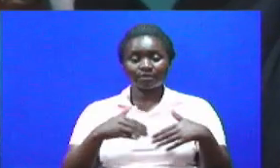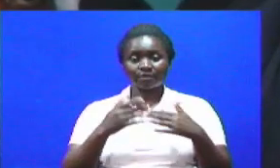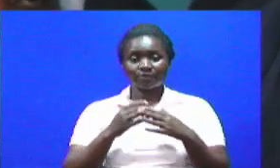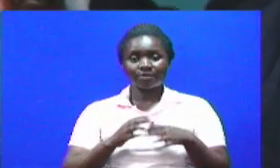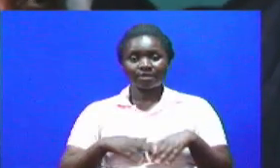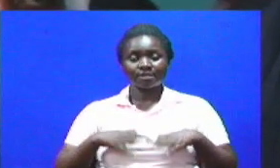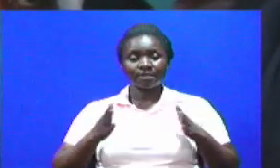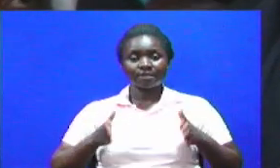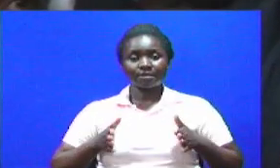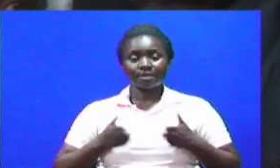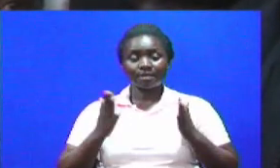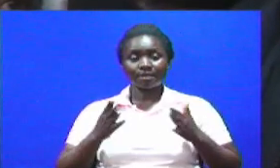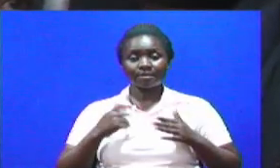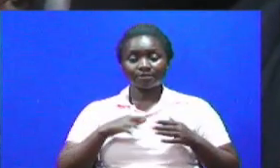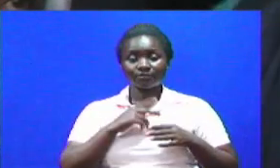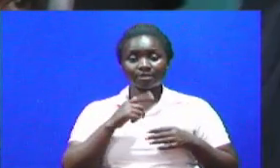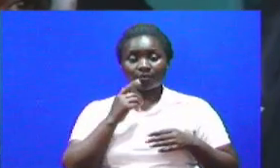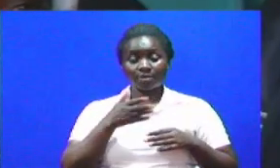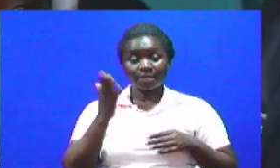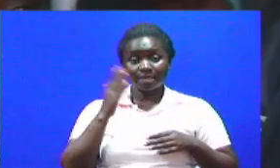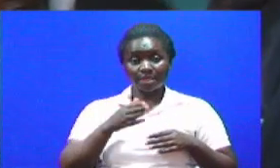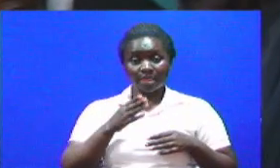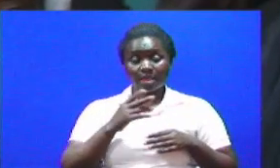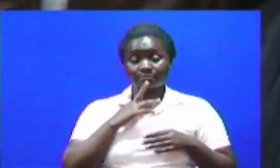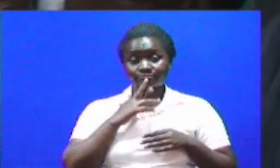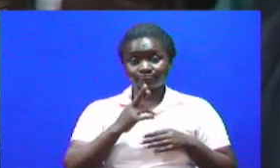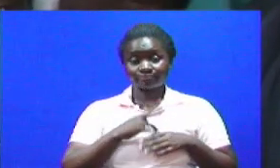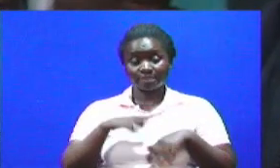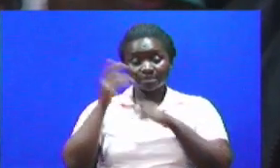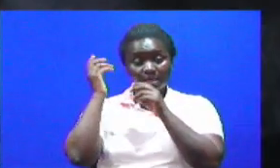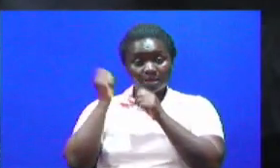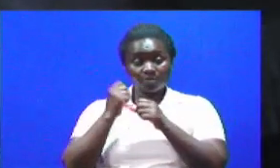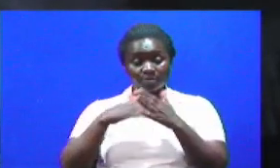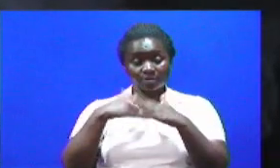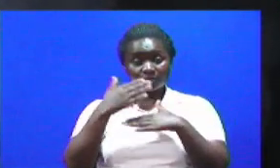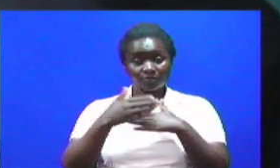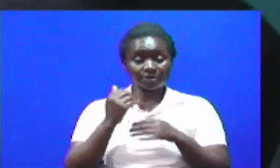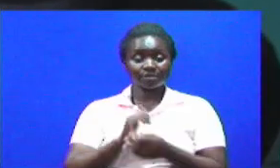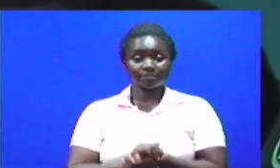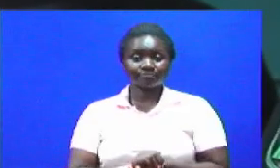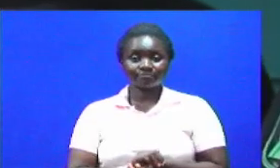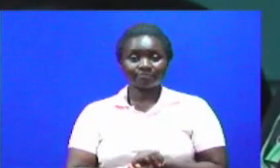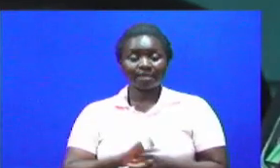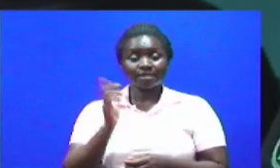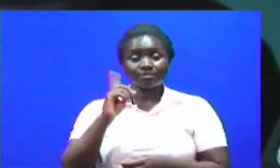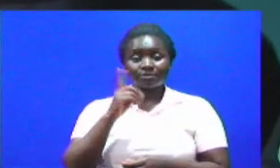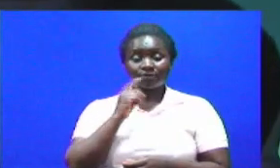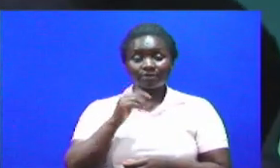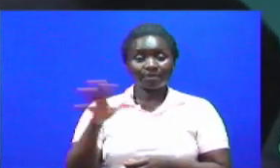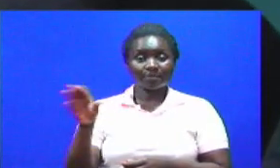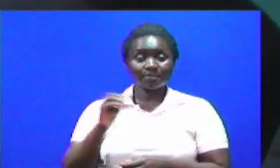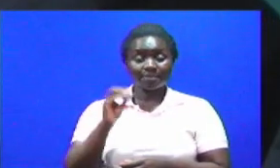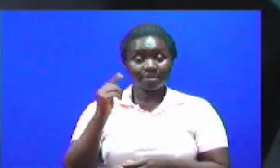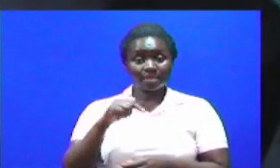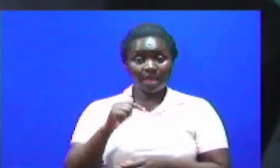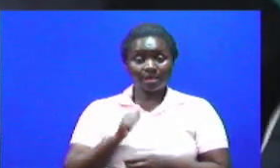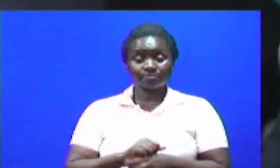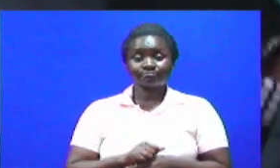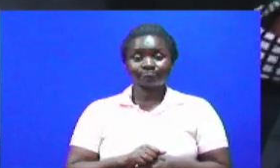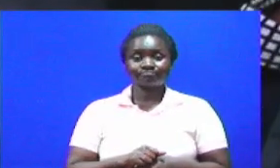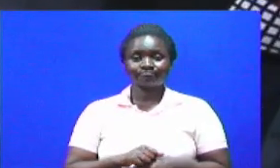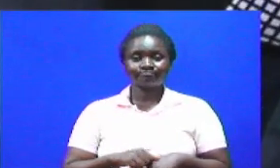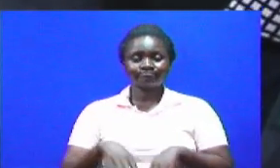iromoyo ngano na bana baitu bari gaiga obosemeri ngoro ogochimotu anene ogoja kwanega no get